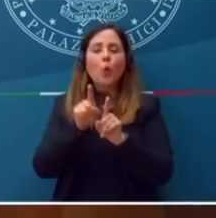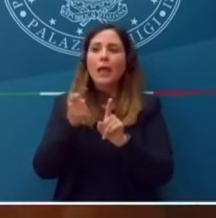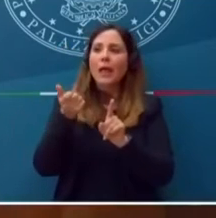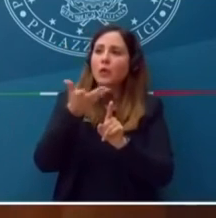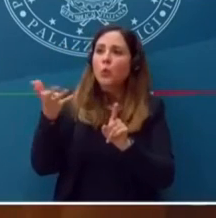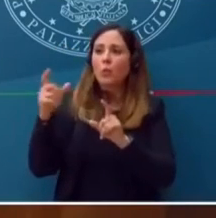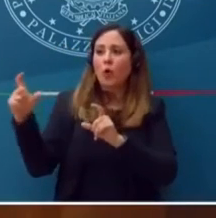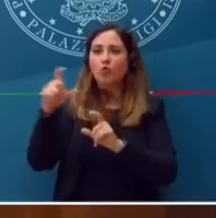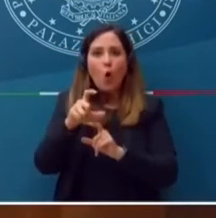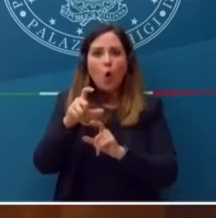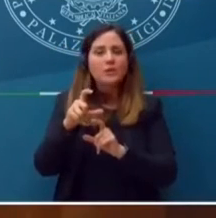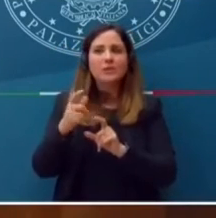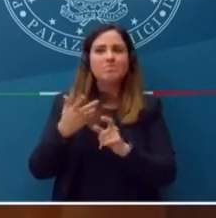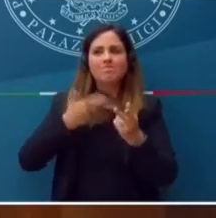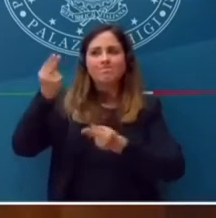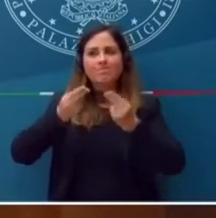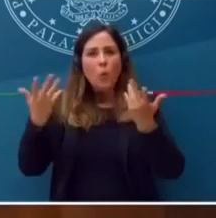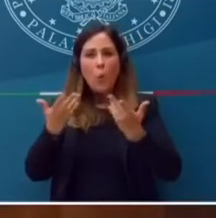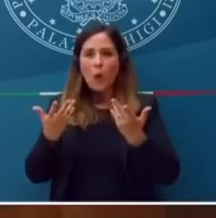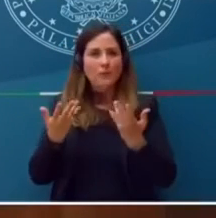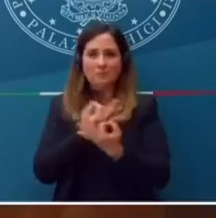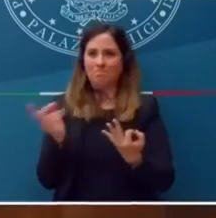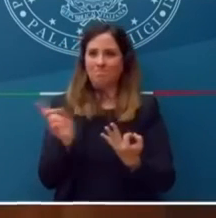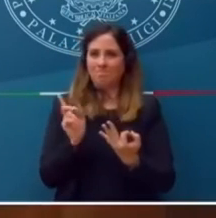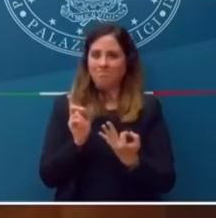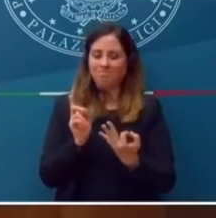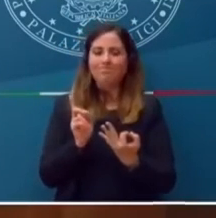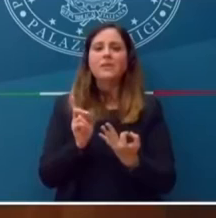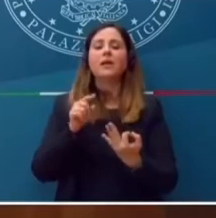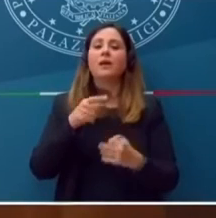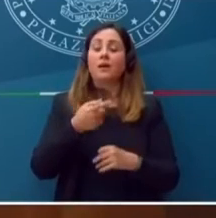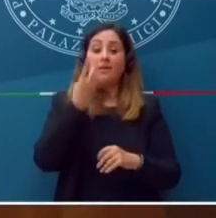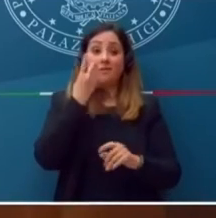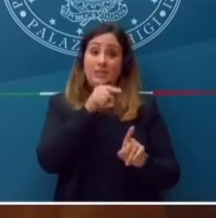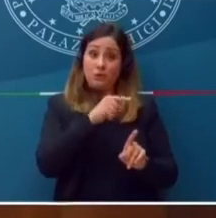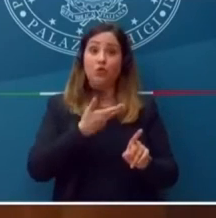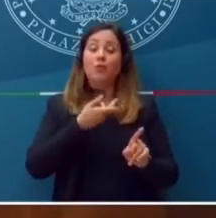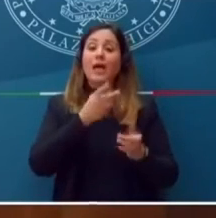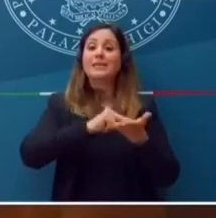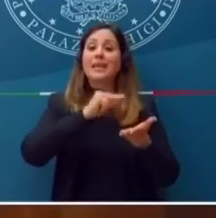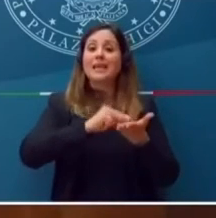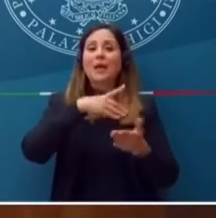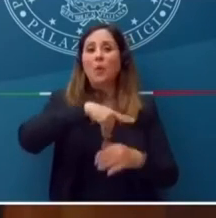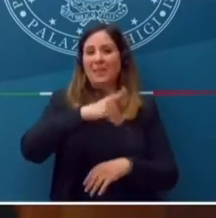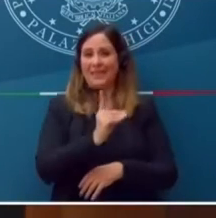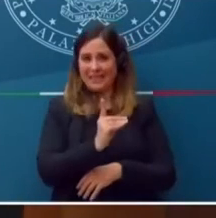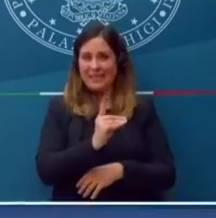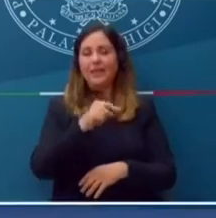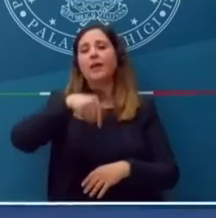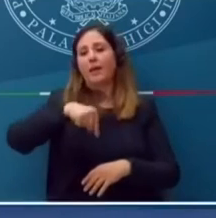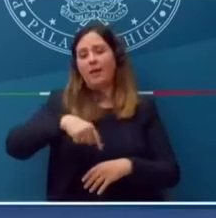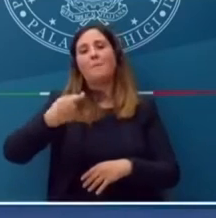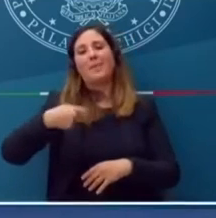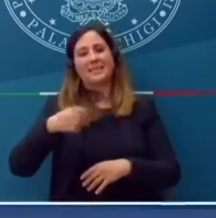Oggi un'intervista a Repubblica, il segretario del Partito Democratico, ex e attuale e tuttora governatore della